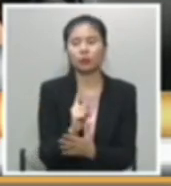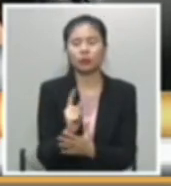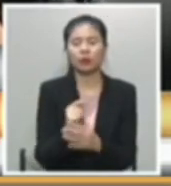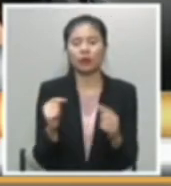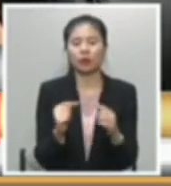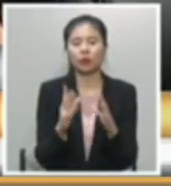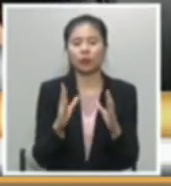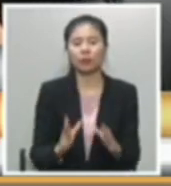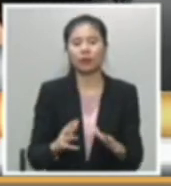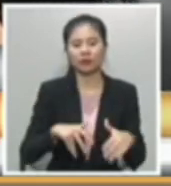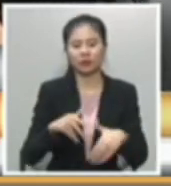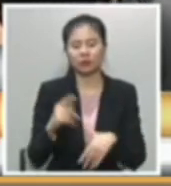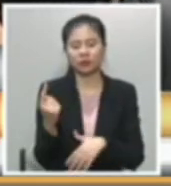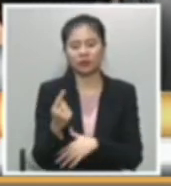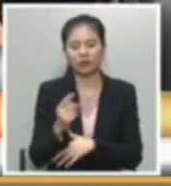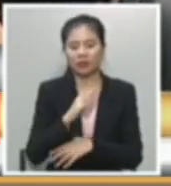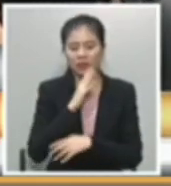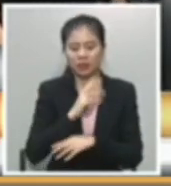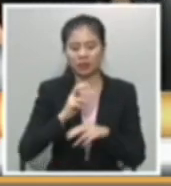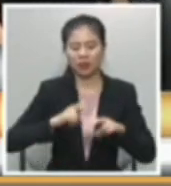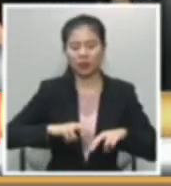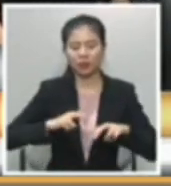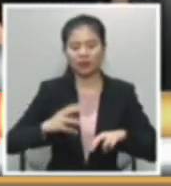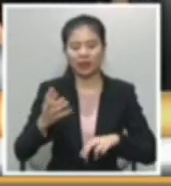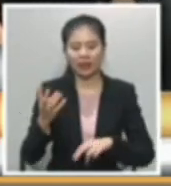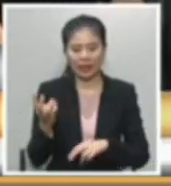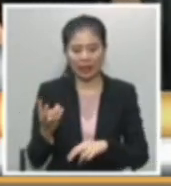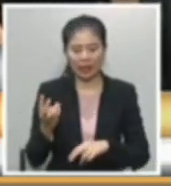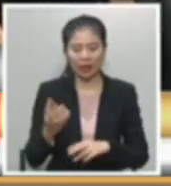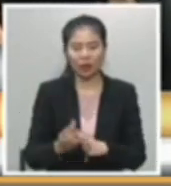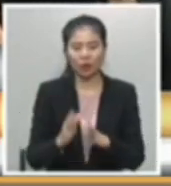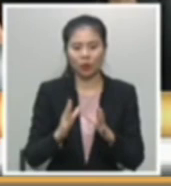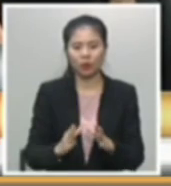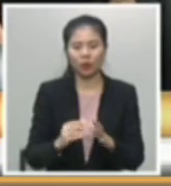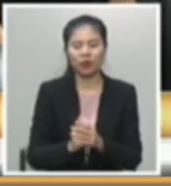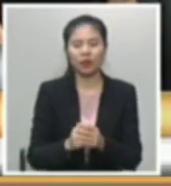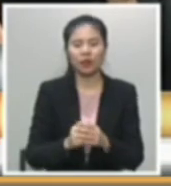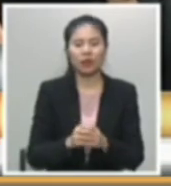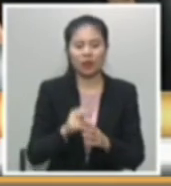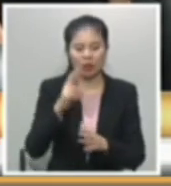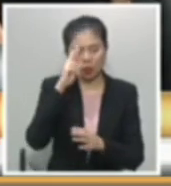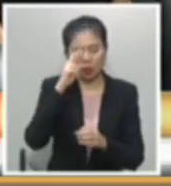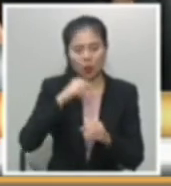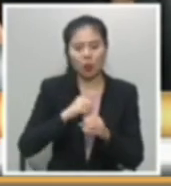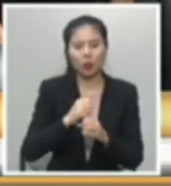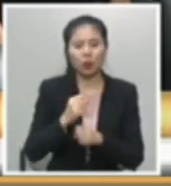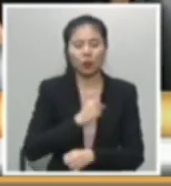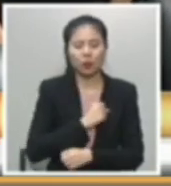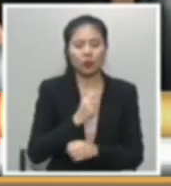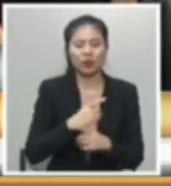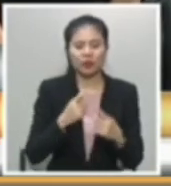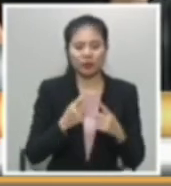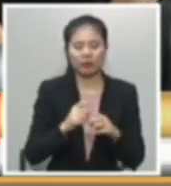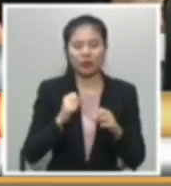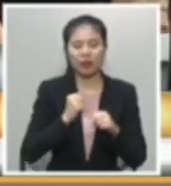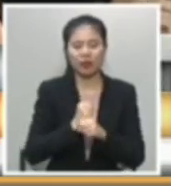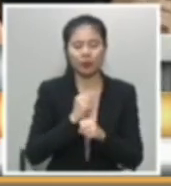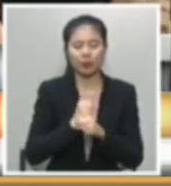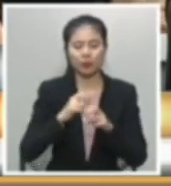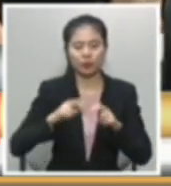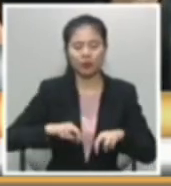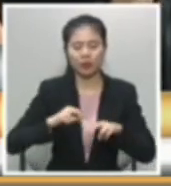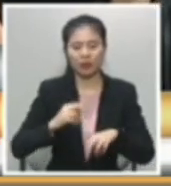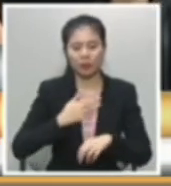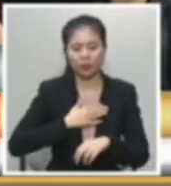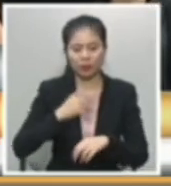นจริงๆถ้าเราวิจัยข้าวเราได้ข้าวที่ทนต่อโรคอันนั้นคือความสำเร็จในฐานะงานวิจัยที่ผมเชื่อว่